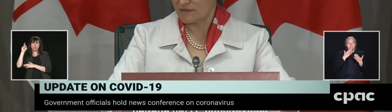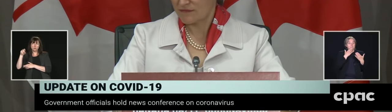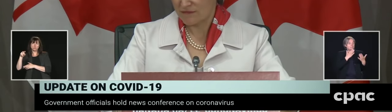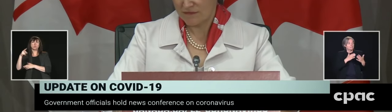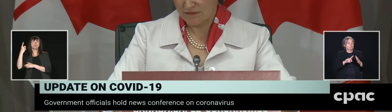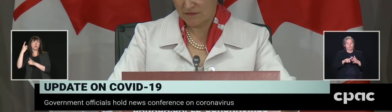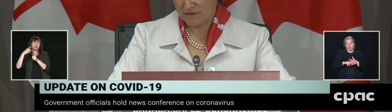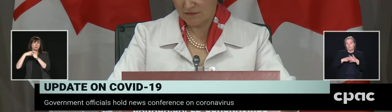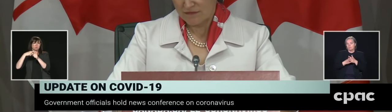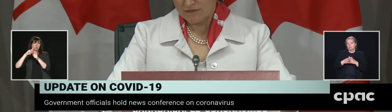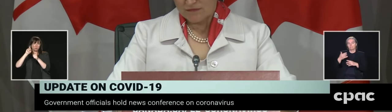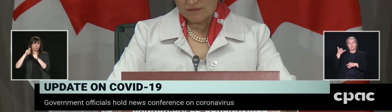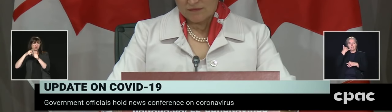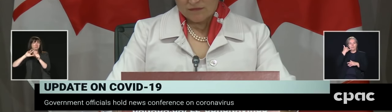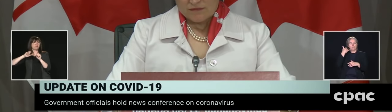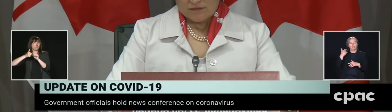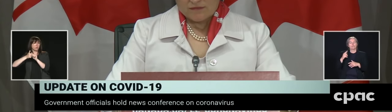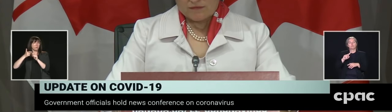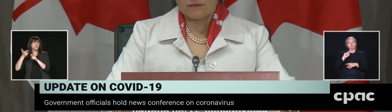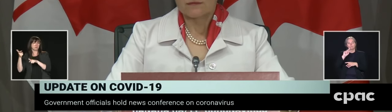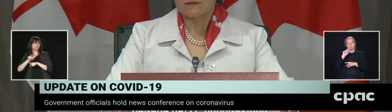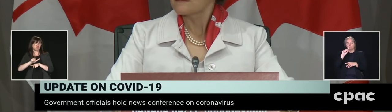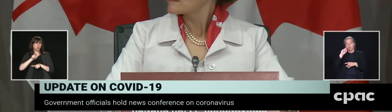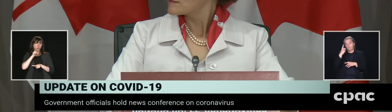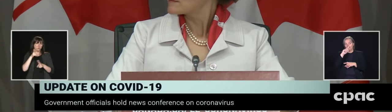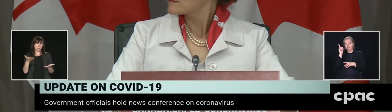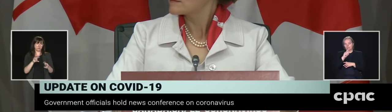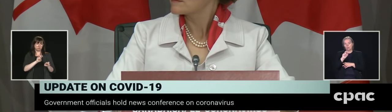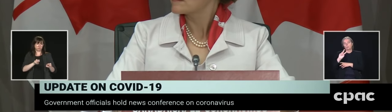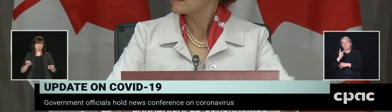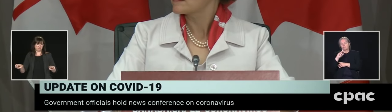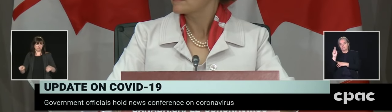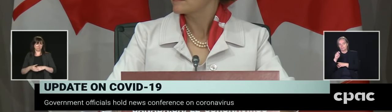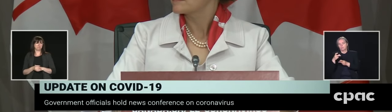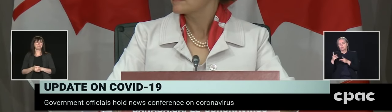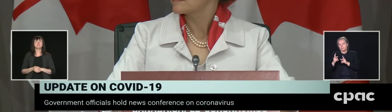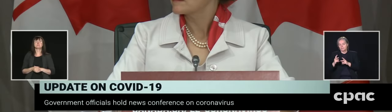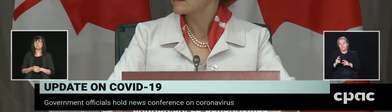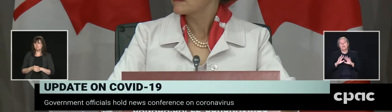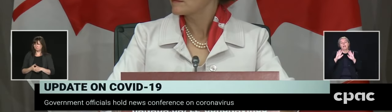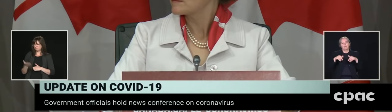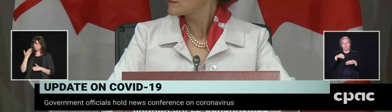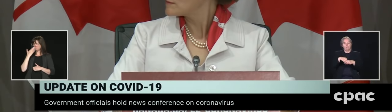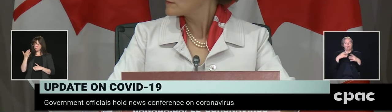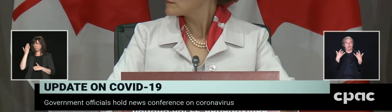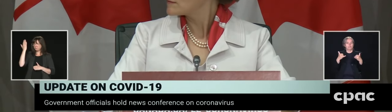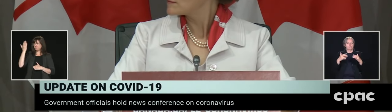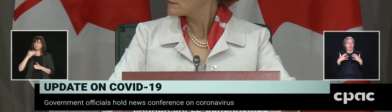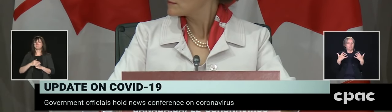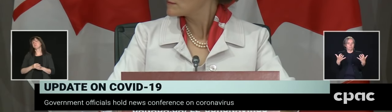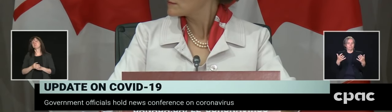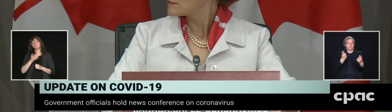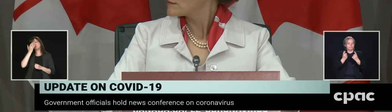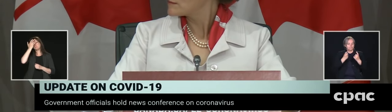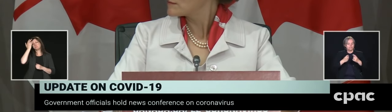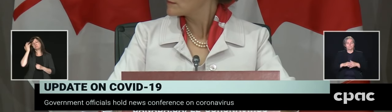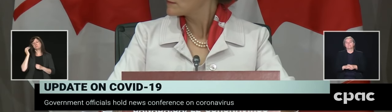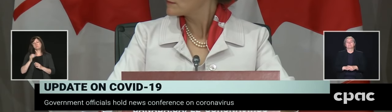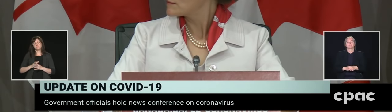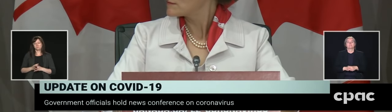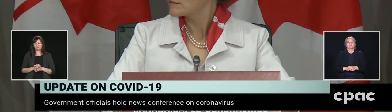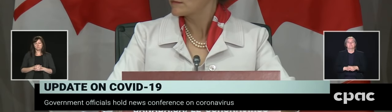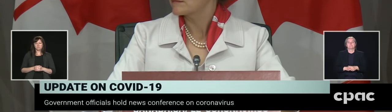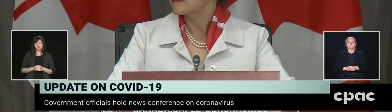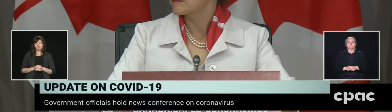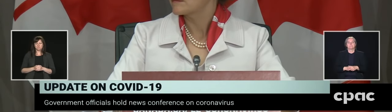the room. Operator? Thank you. Please press star one at this time. If you have a question, please, s vous plaît, appuyez sur Etoile 1